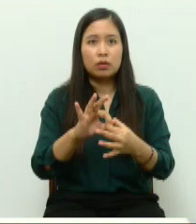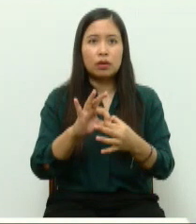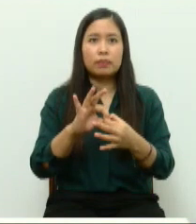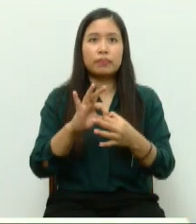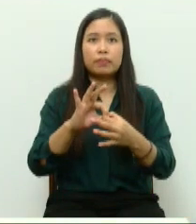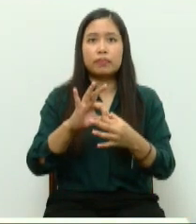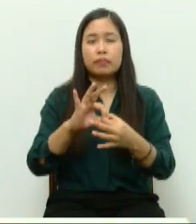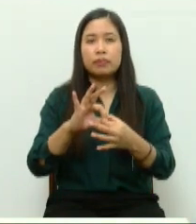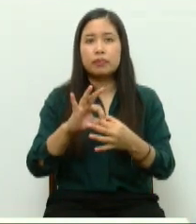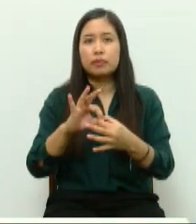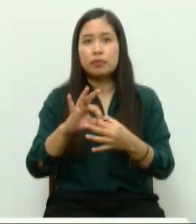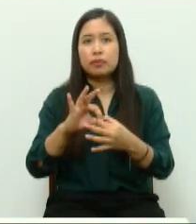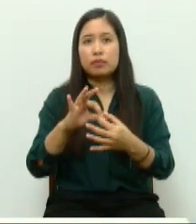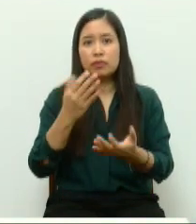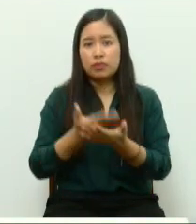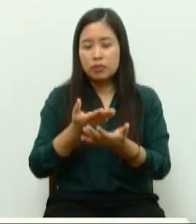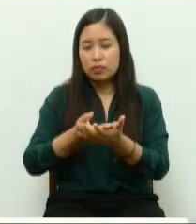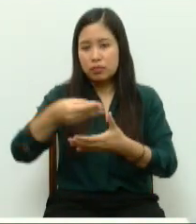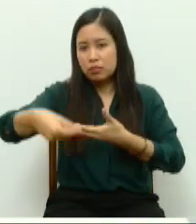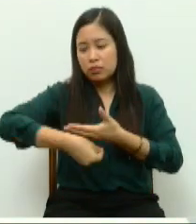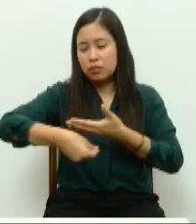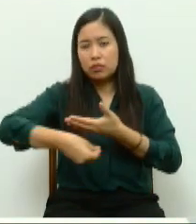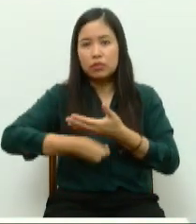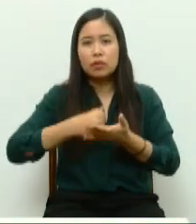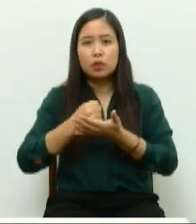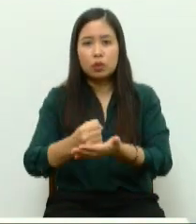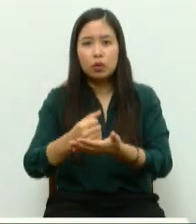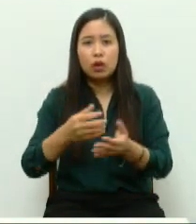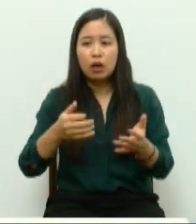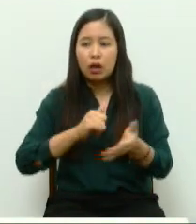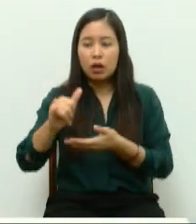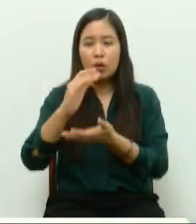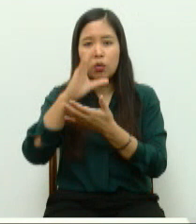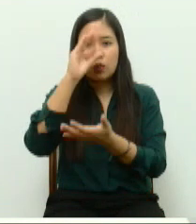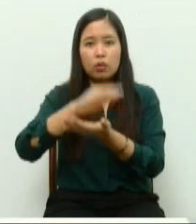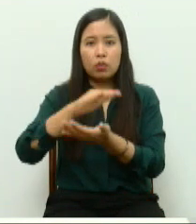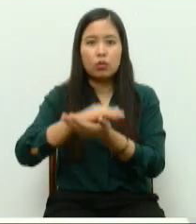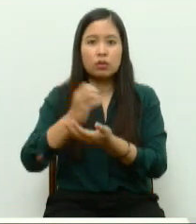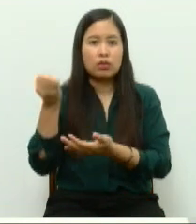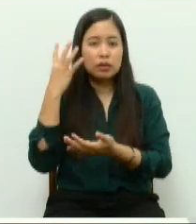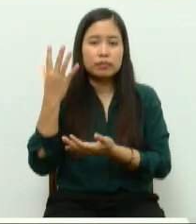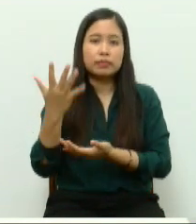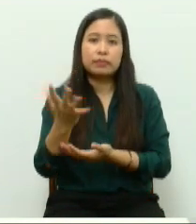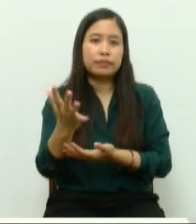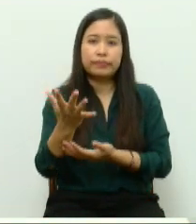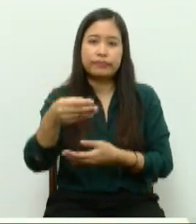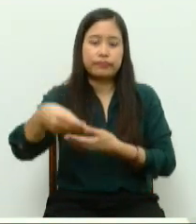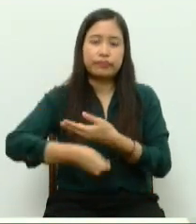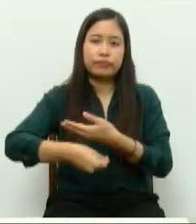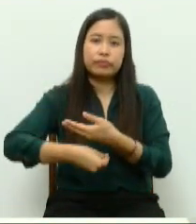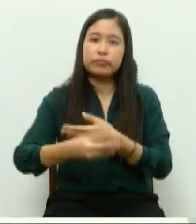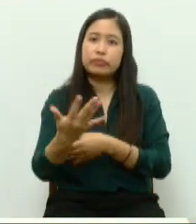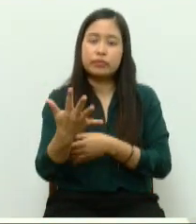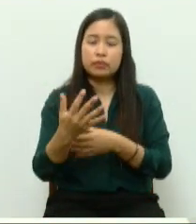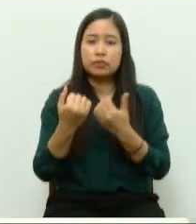ายนะครับแป๊ะเจี๊ยะอะไรต่างๆที่แลกกับเก้าอี้ในการที่จะเข้าเรียนครับก็ขอส่งกำลัง